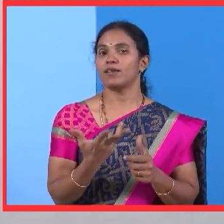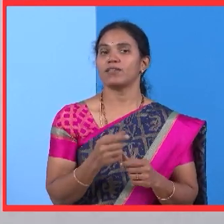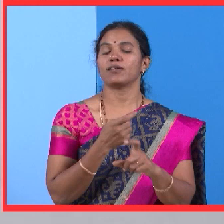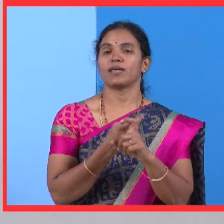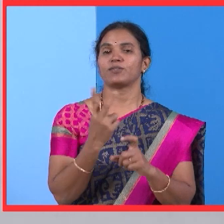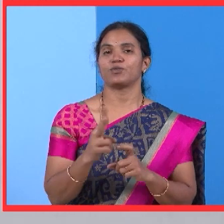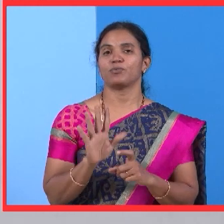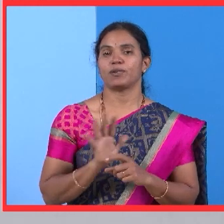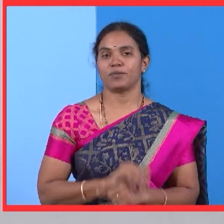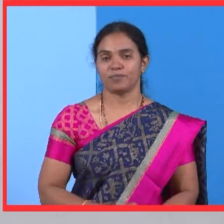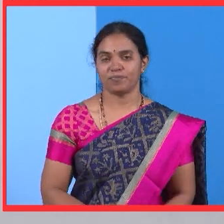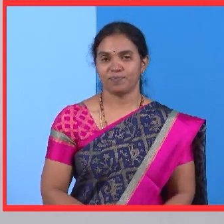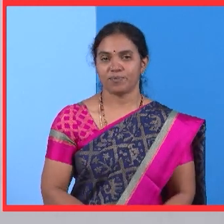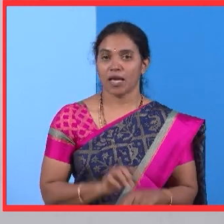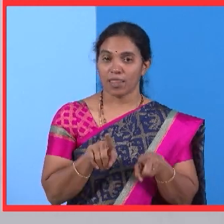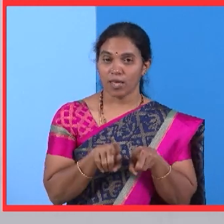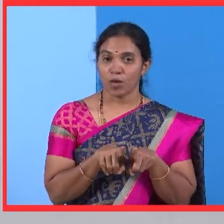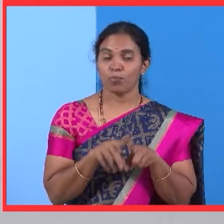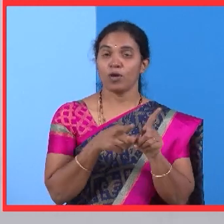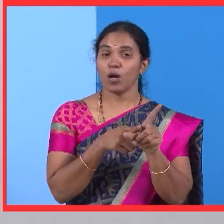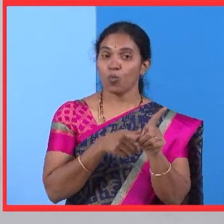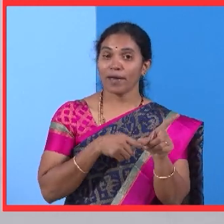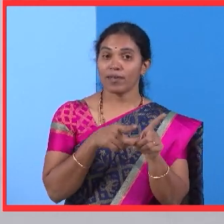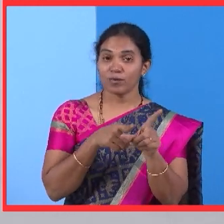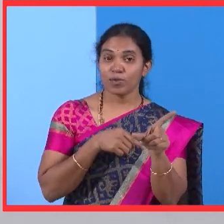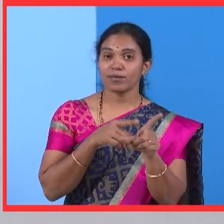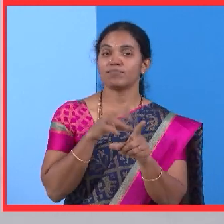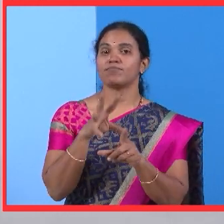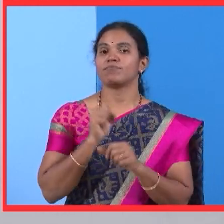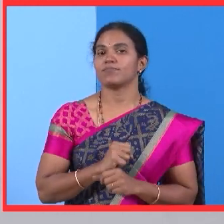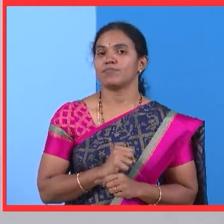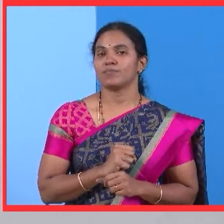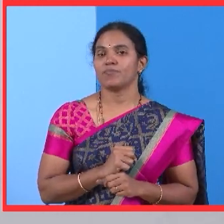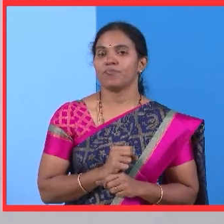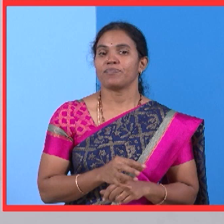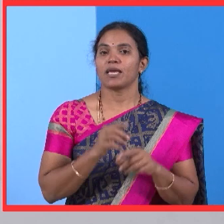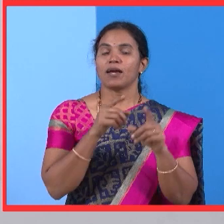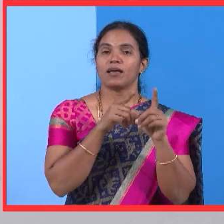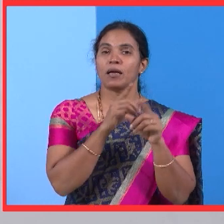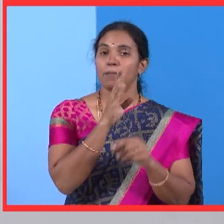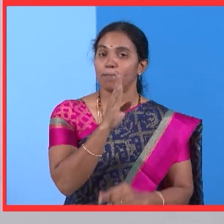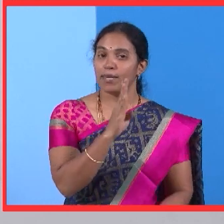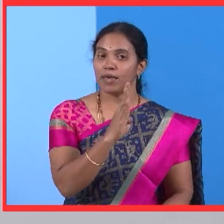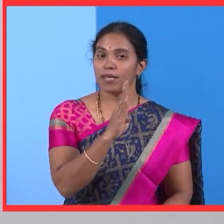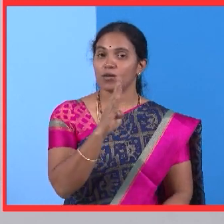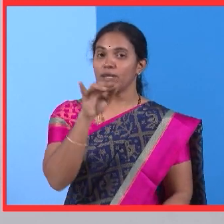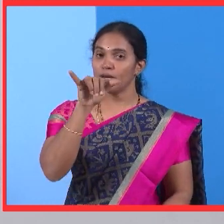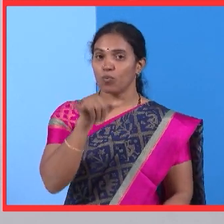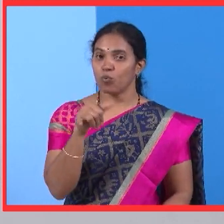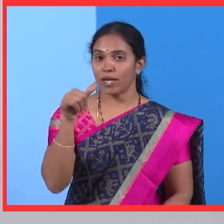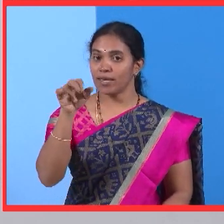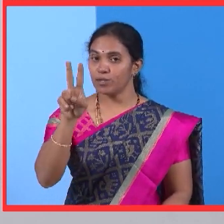புள்ளியின் ஒய்யாய தொலைவை கணக்கிட வேண்டும். டி என்ற புள்ளியின் ஒய்யாய தொலைவானது பி என்ற புள்ளியின் ஒய்யாய